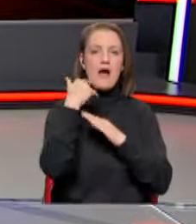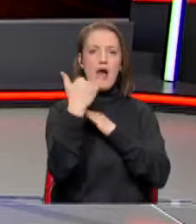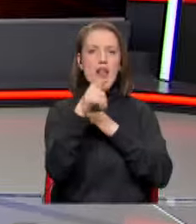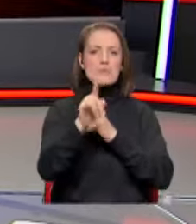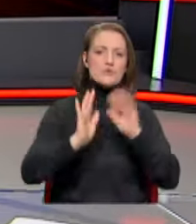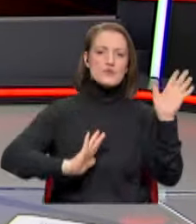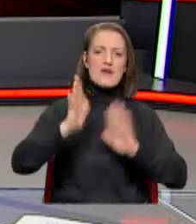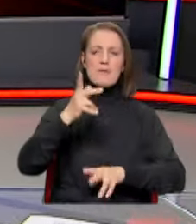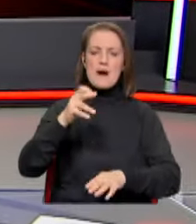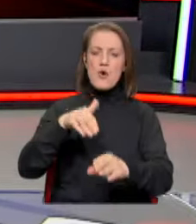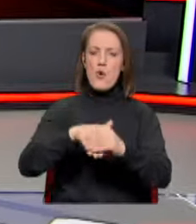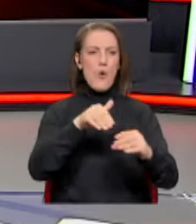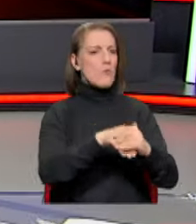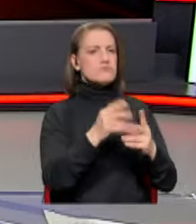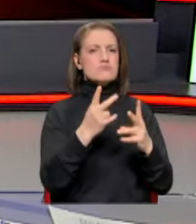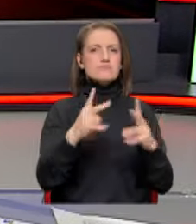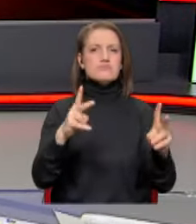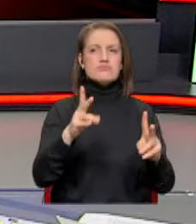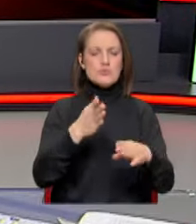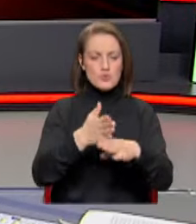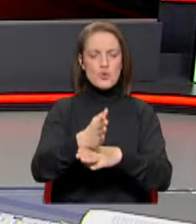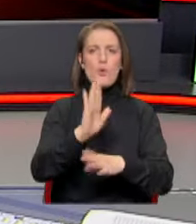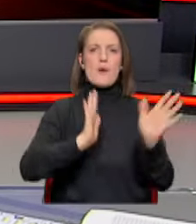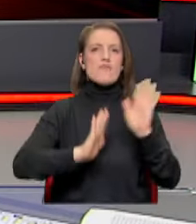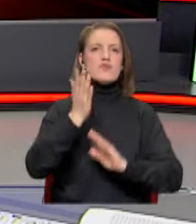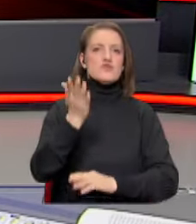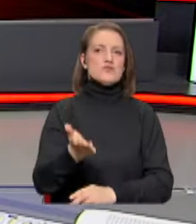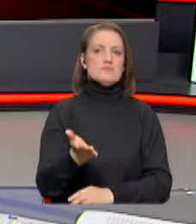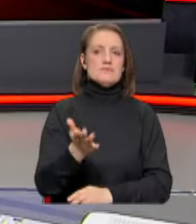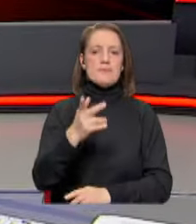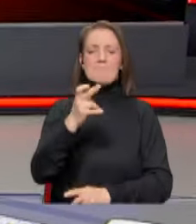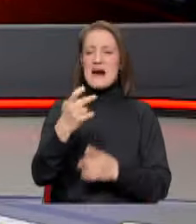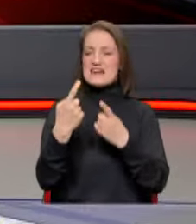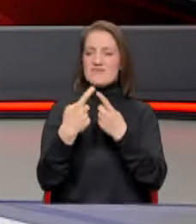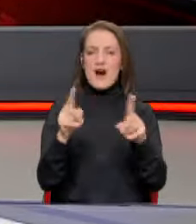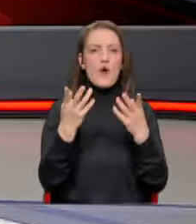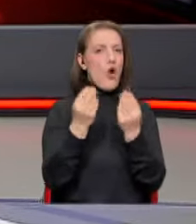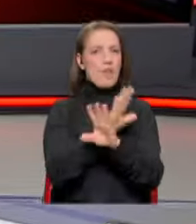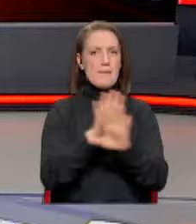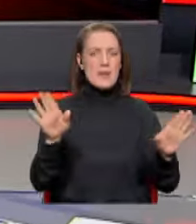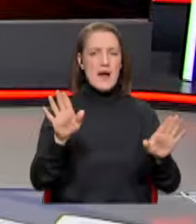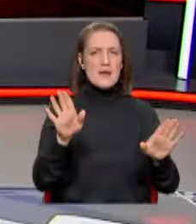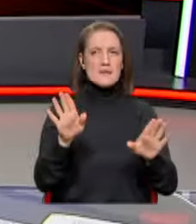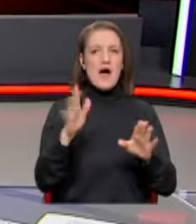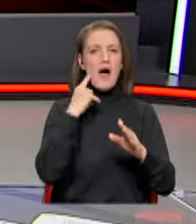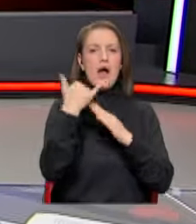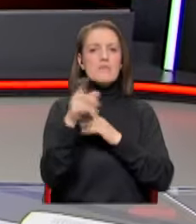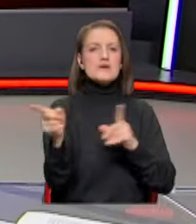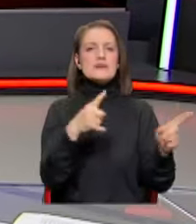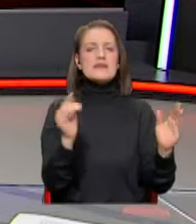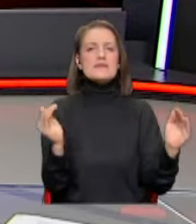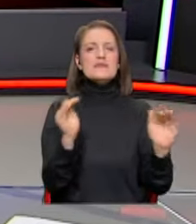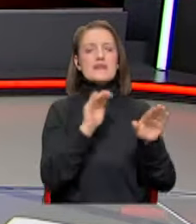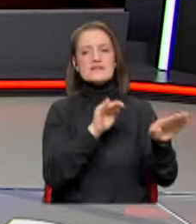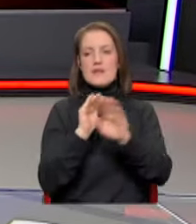davranışı hangi partiye oy verirse versin doğru davr dış Parti farkı gözetmeksizin seçmenin birbirine destek olması lazım